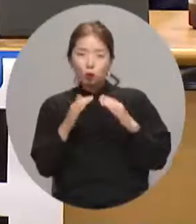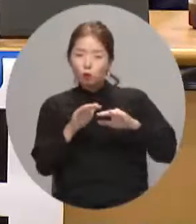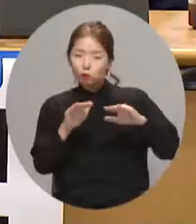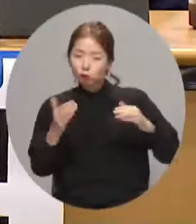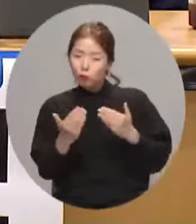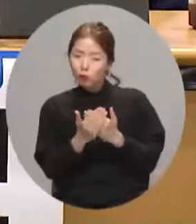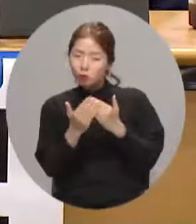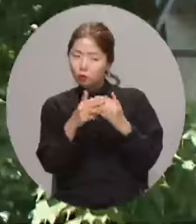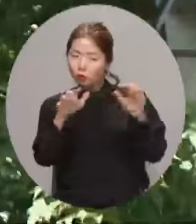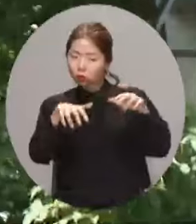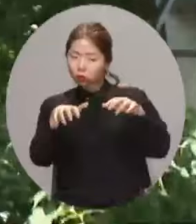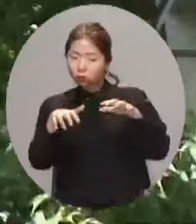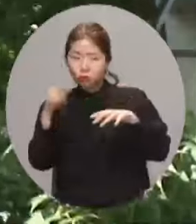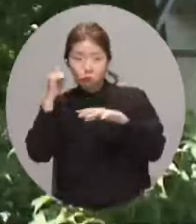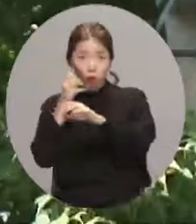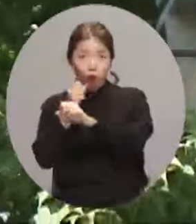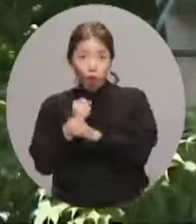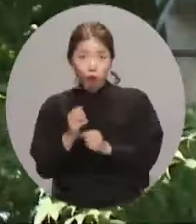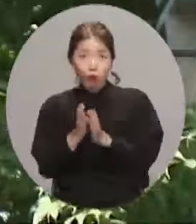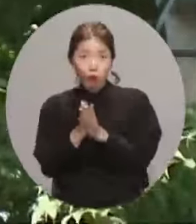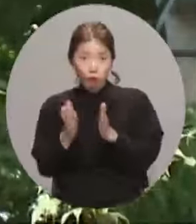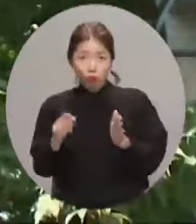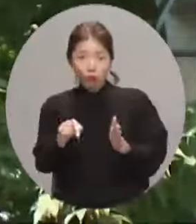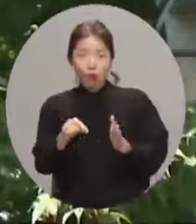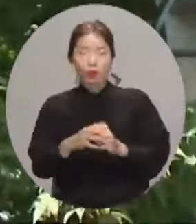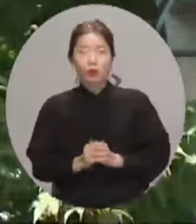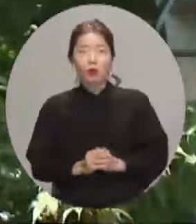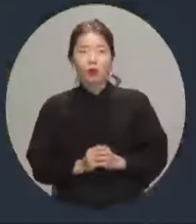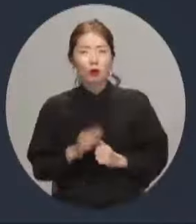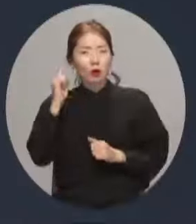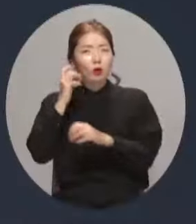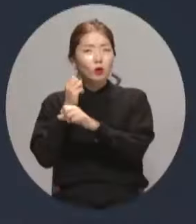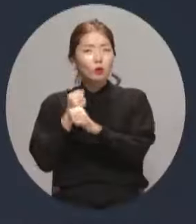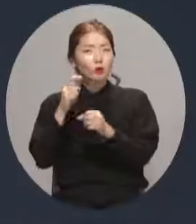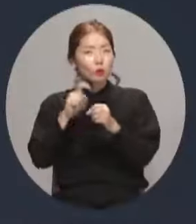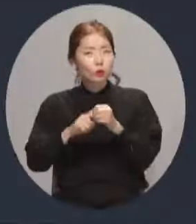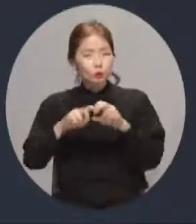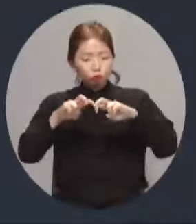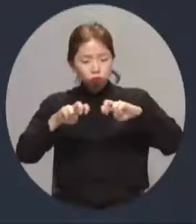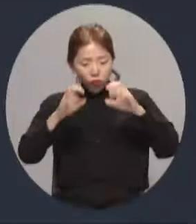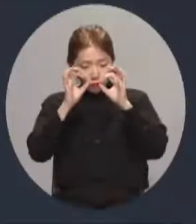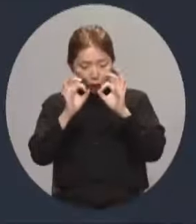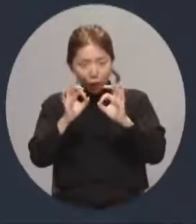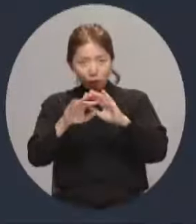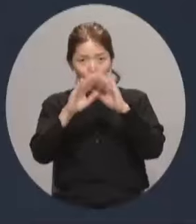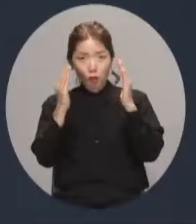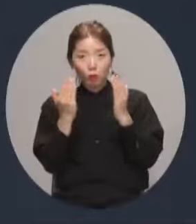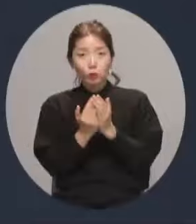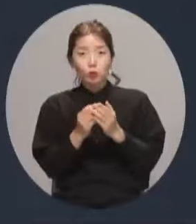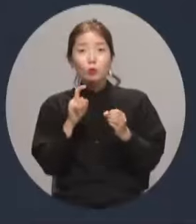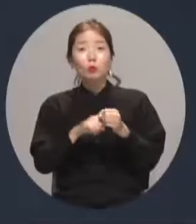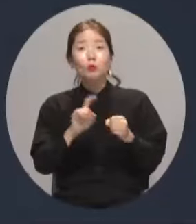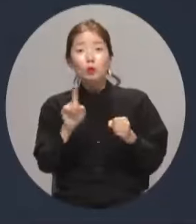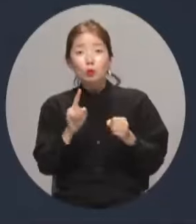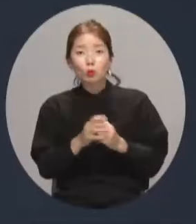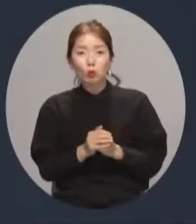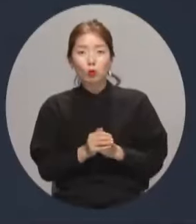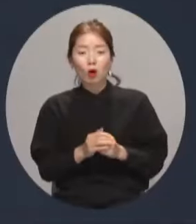전략을 수립한다며 연구에 착수한 국토교통부. 연구 목적을 살펴봤더니 모든 초점이